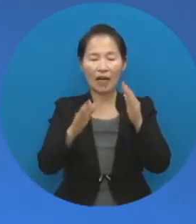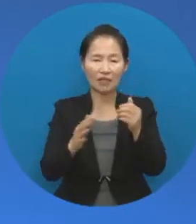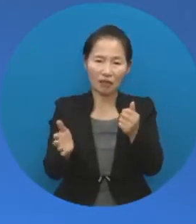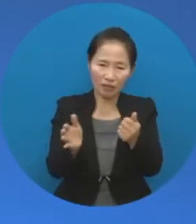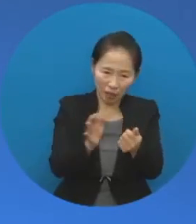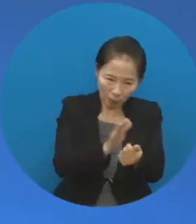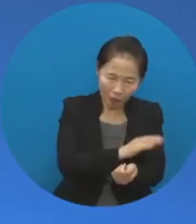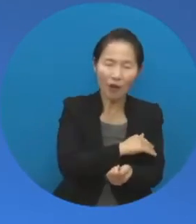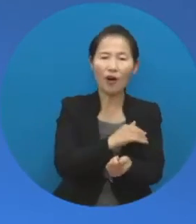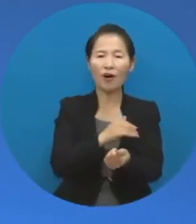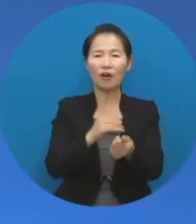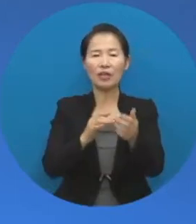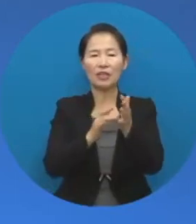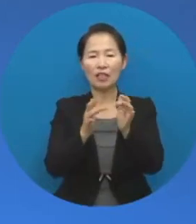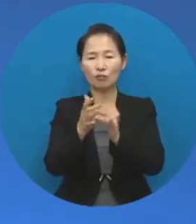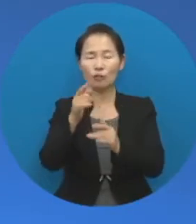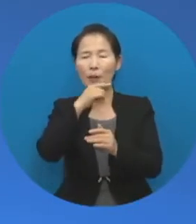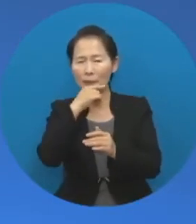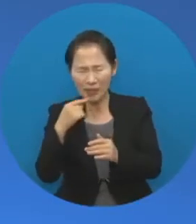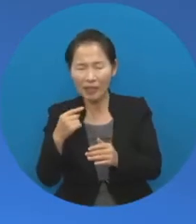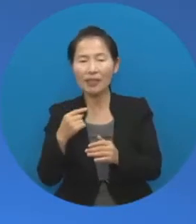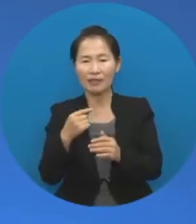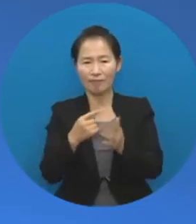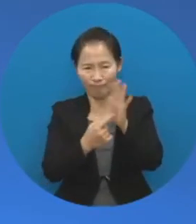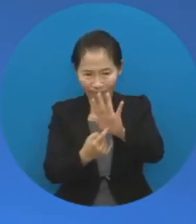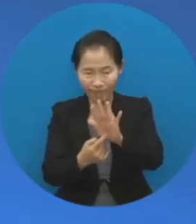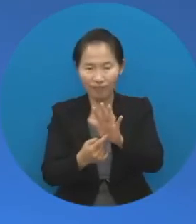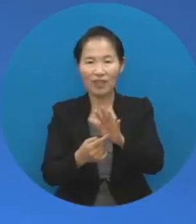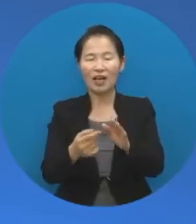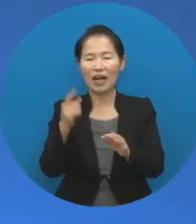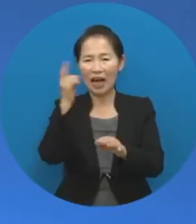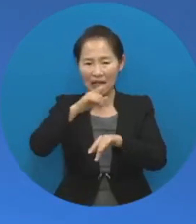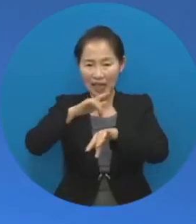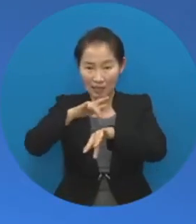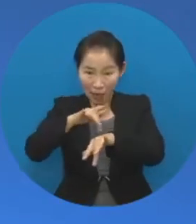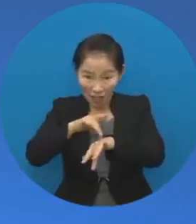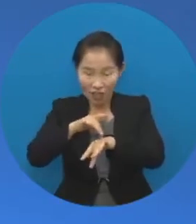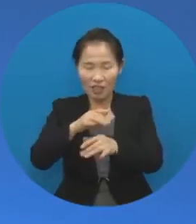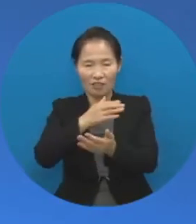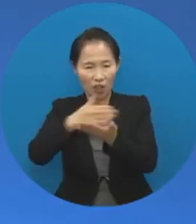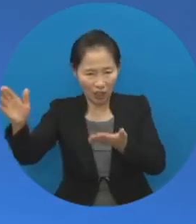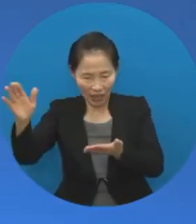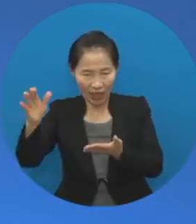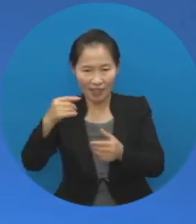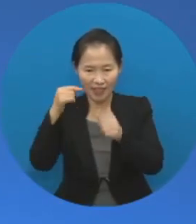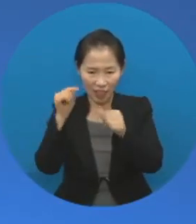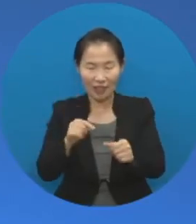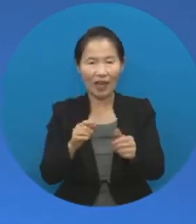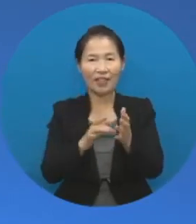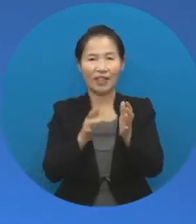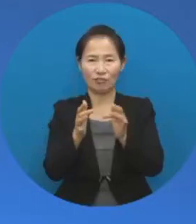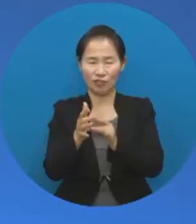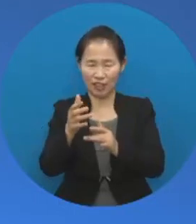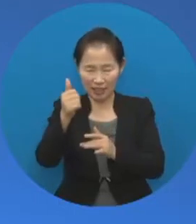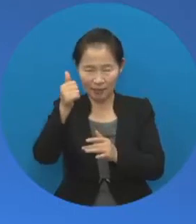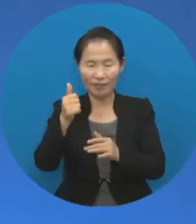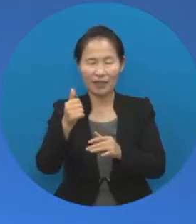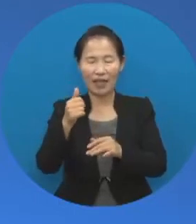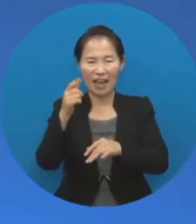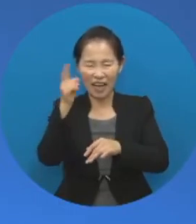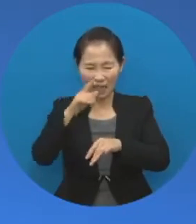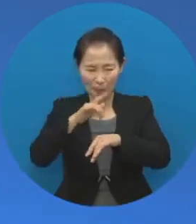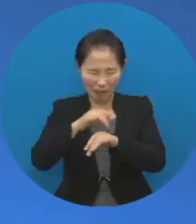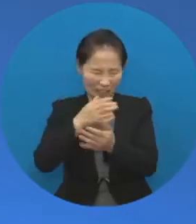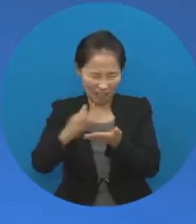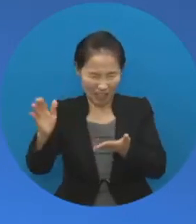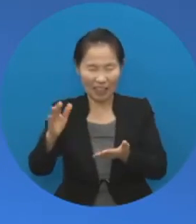뿌리고 나서 예수님 이름으로 명하노니 악한 마귀는 떠나갈지어다. 그럼 애들이 그대로 따라해요. 되게 잘해요. 막